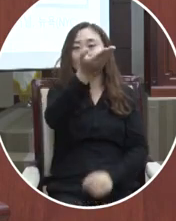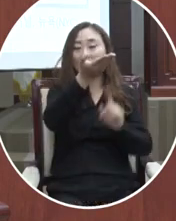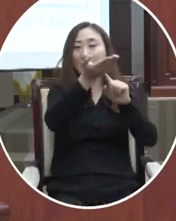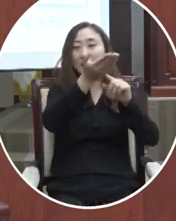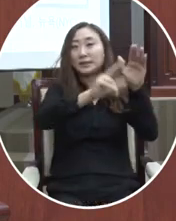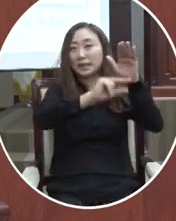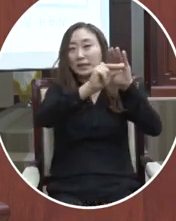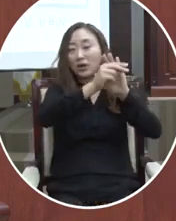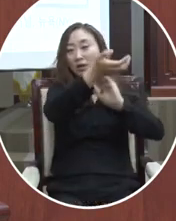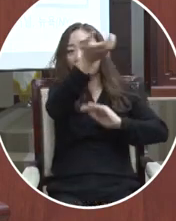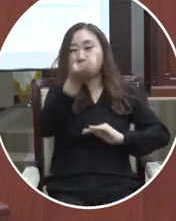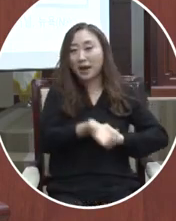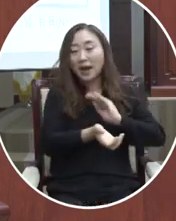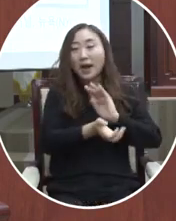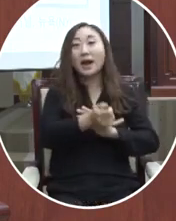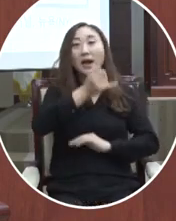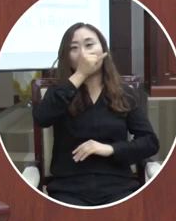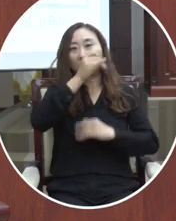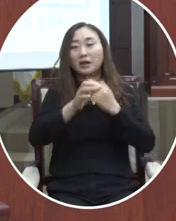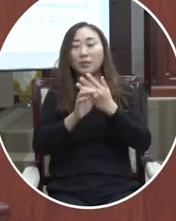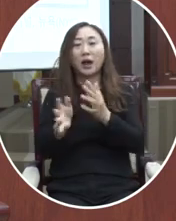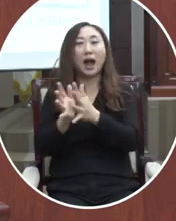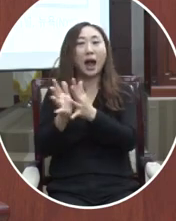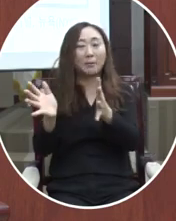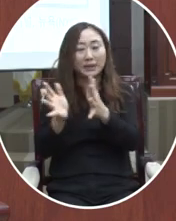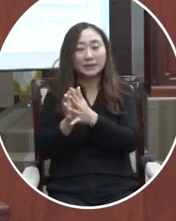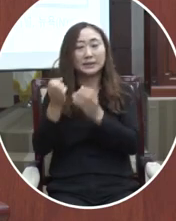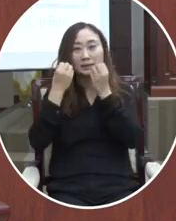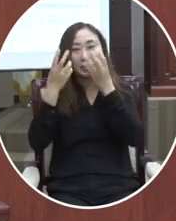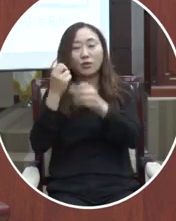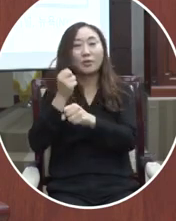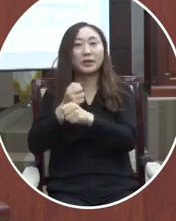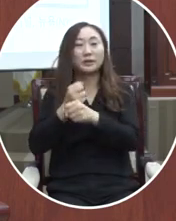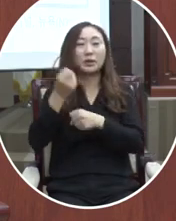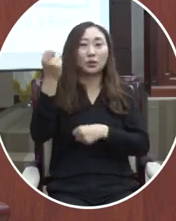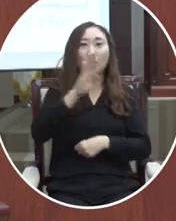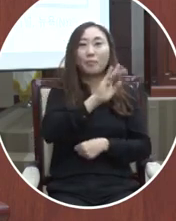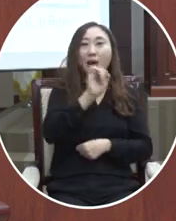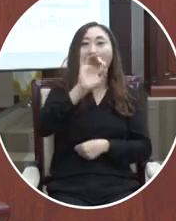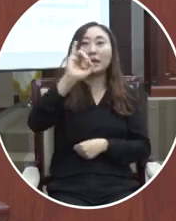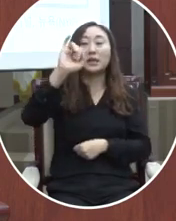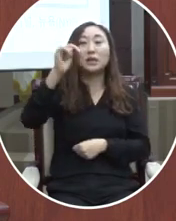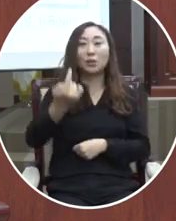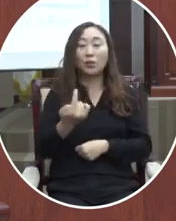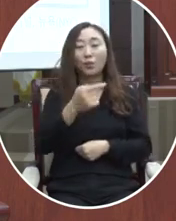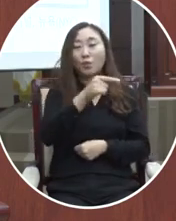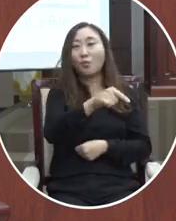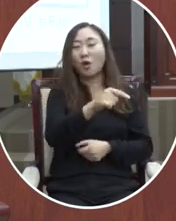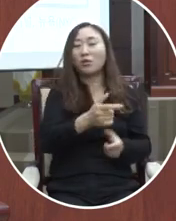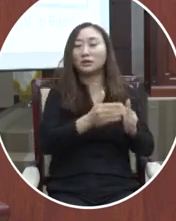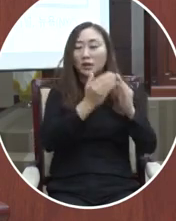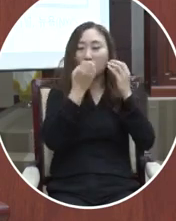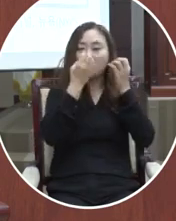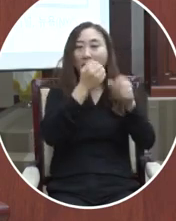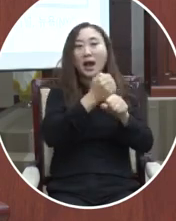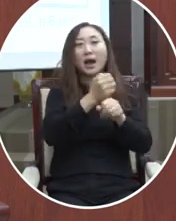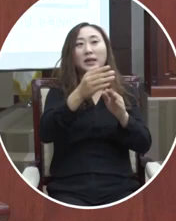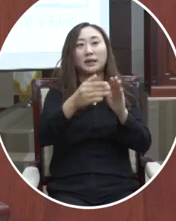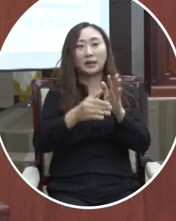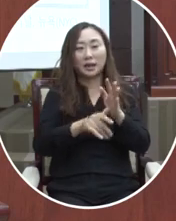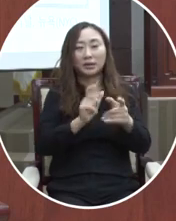지상구간 지하는 노후아파트 재건축과 바이오메디컬 클러스터 조성과 더불어 주거환경 개선과